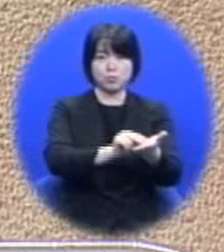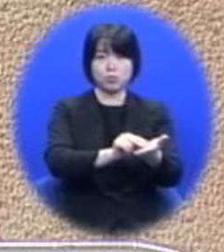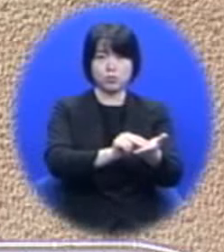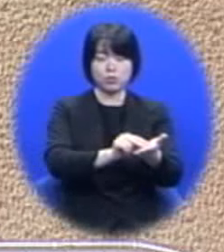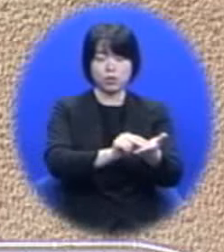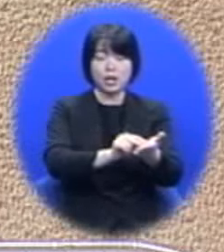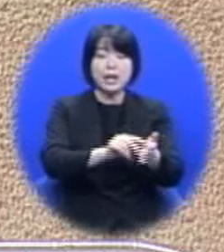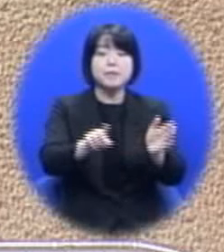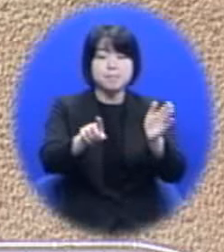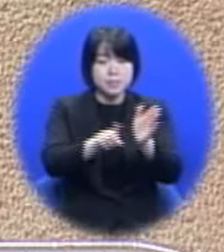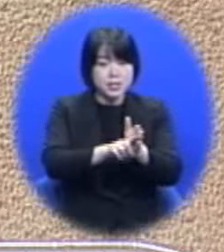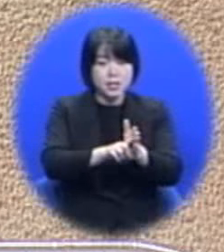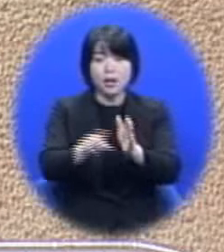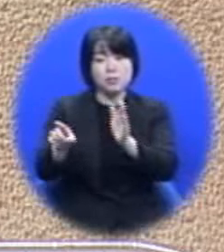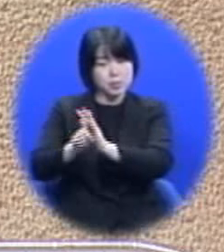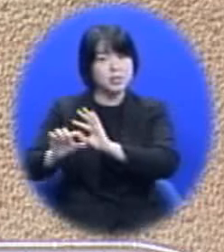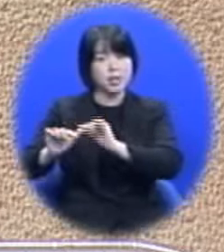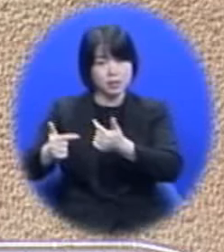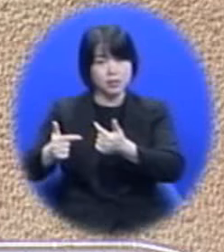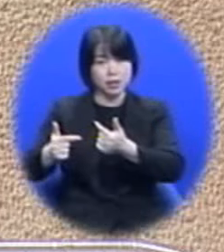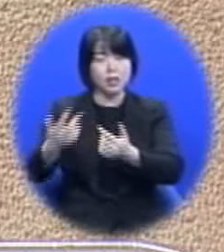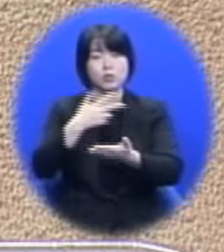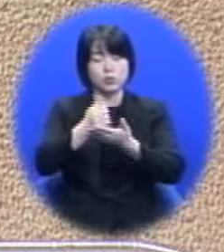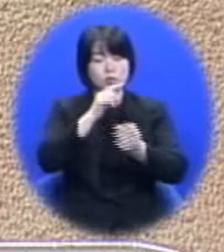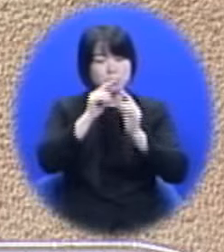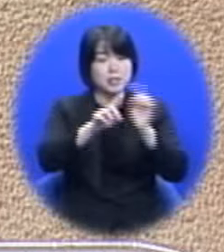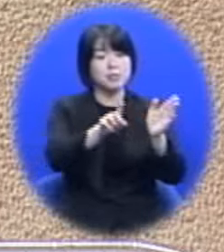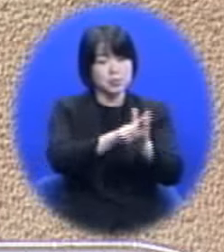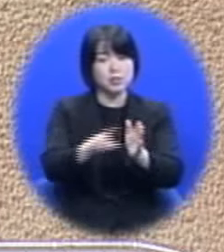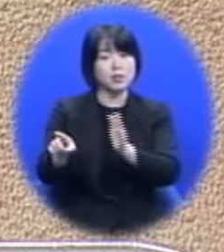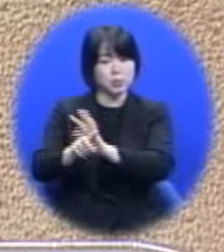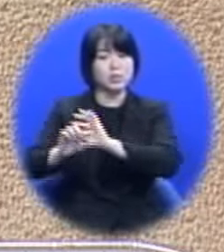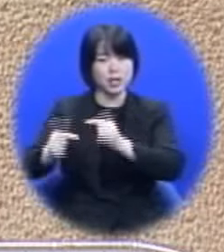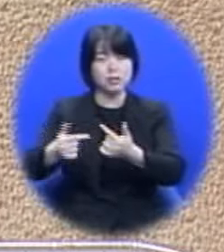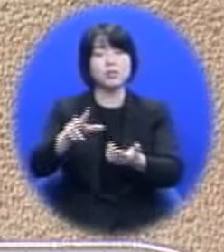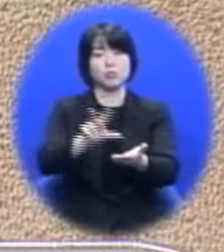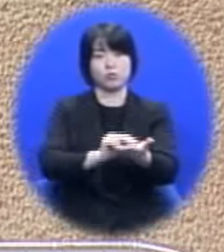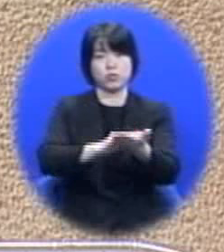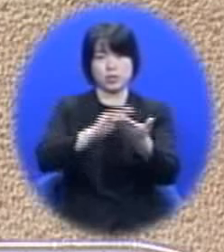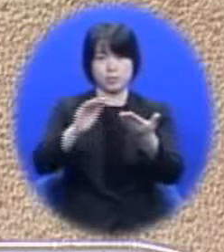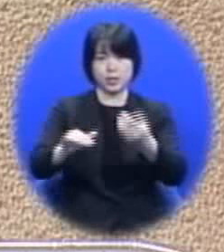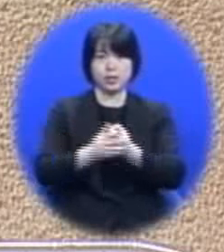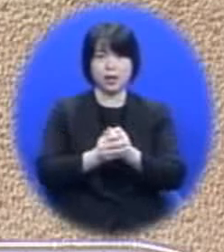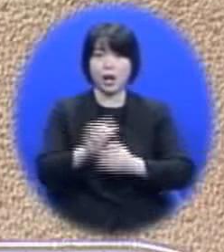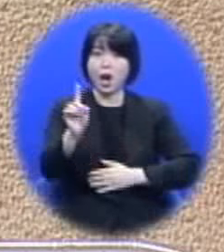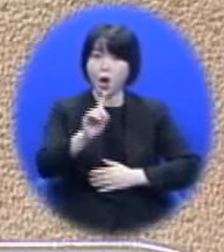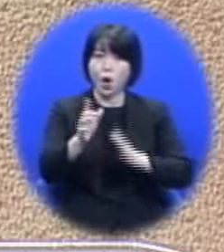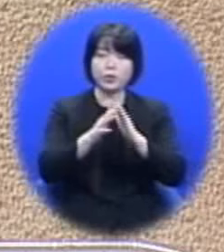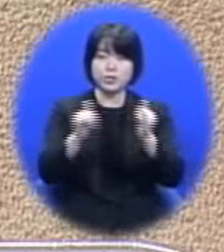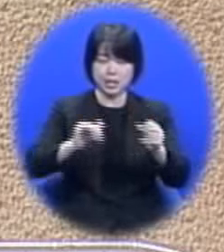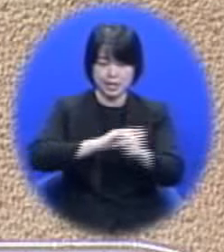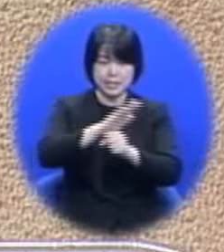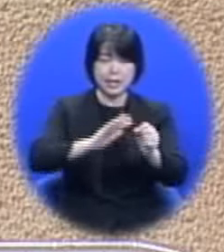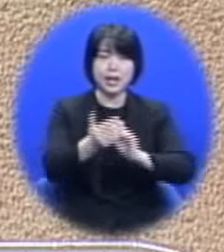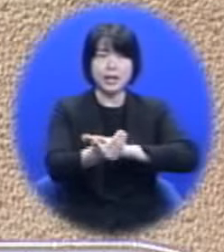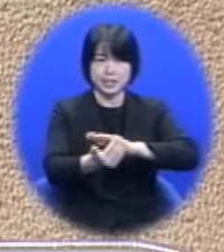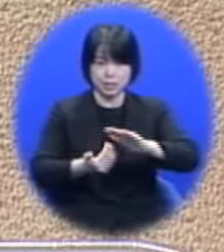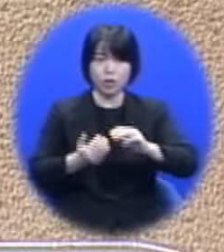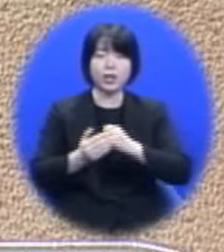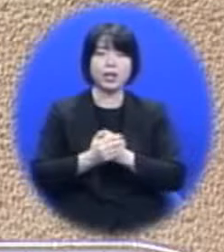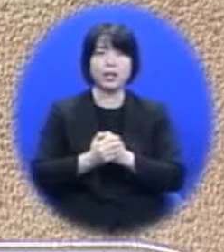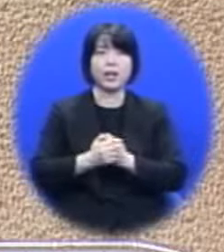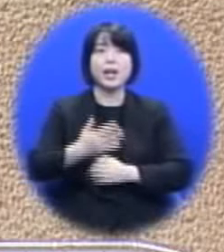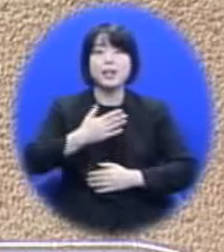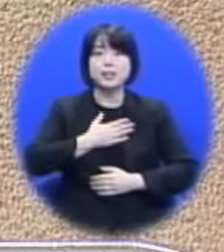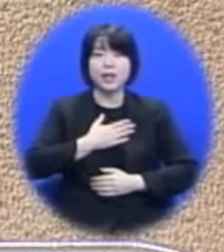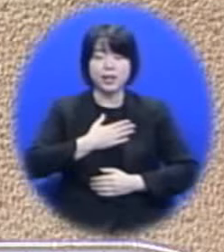안 믿느냐, 주님의 말씀을 믿느냐 안 믿느냐 문제지요. 여러분, 어떤 사람을 사랑하기 전에